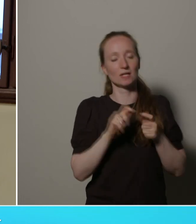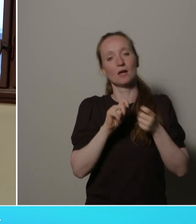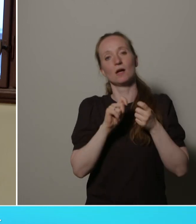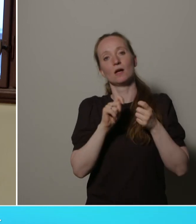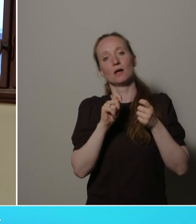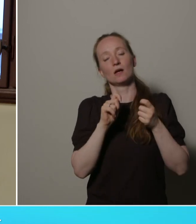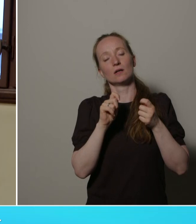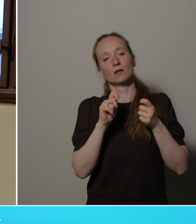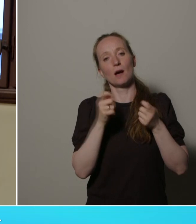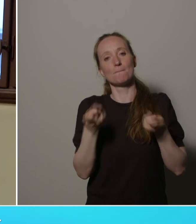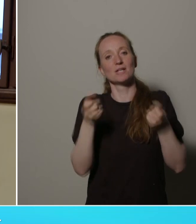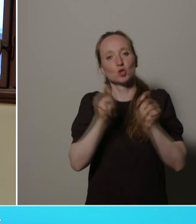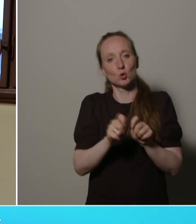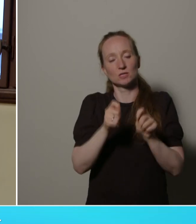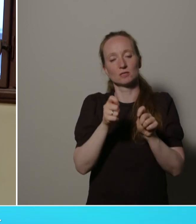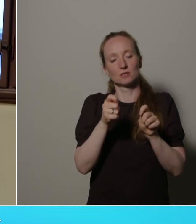unserem